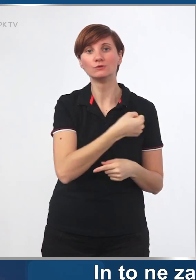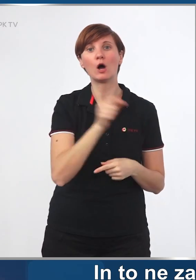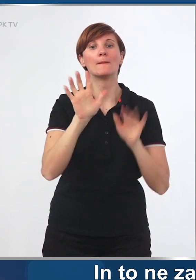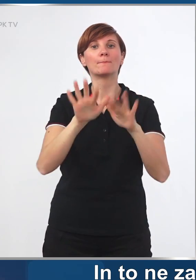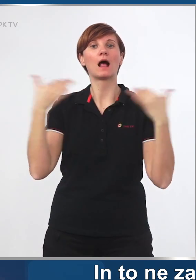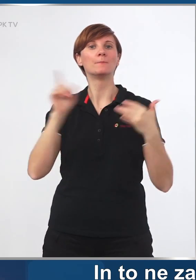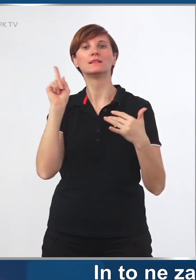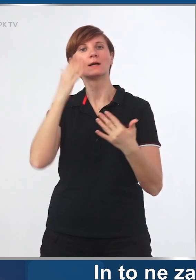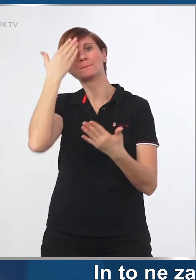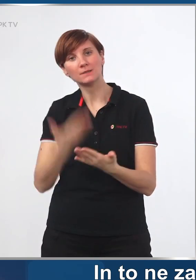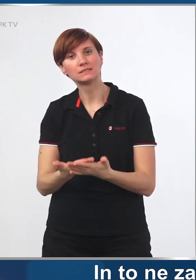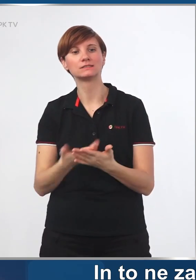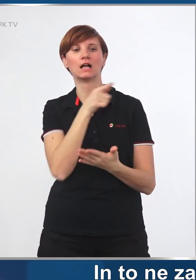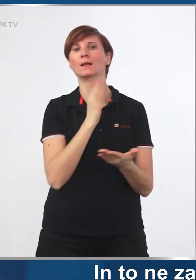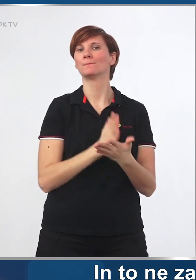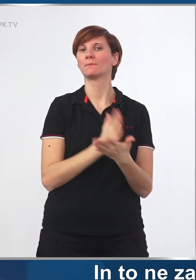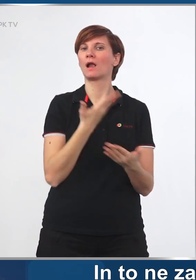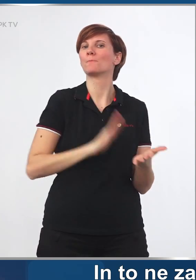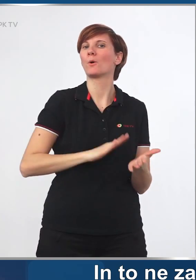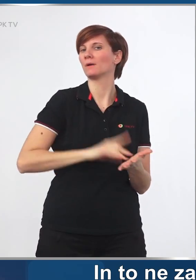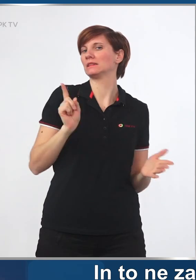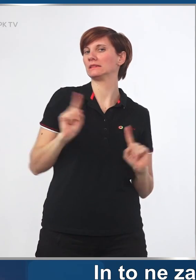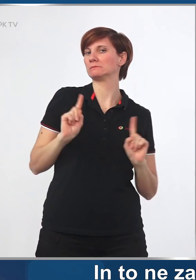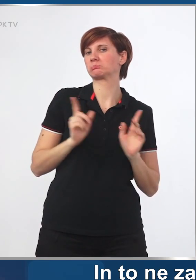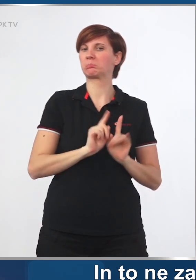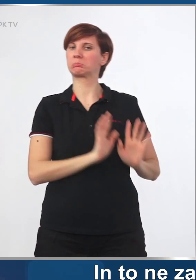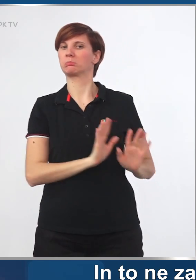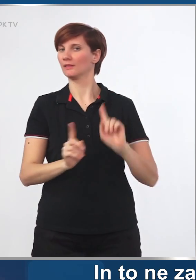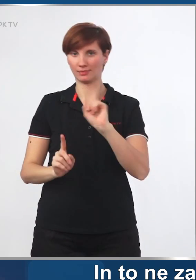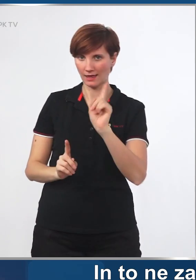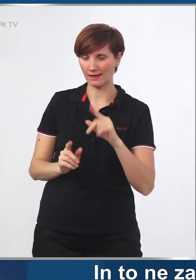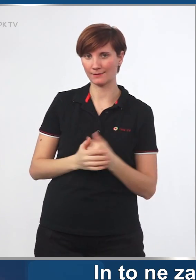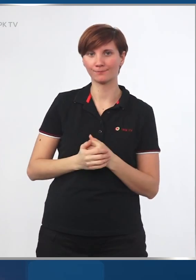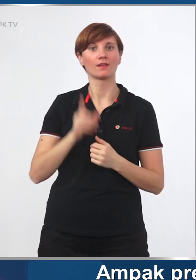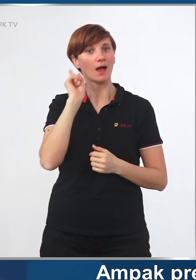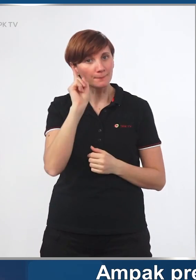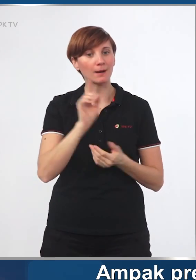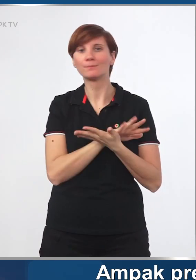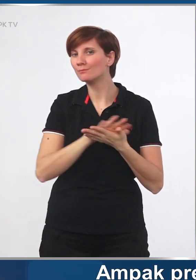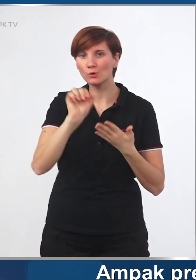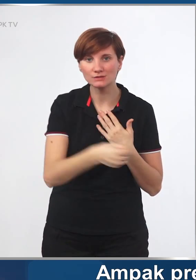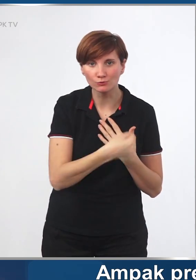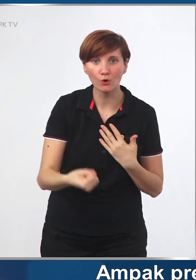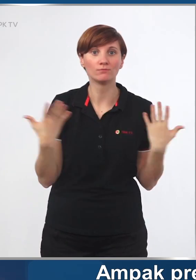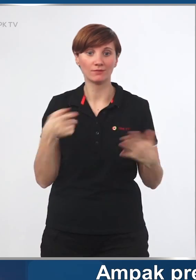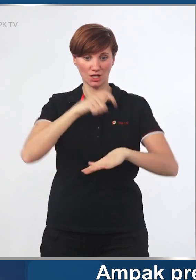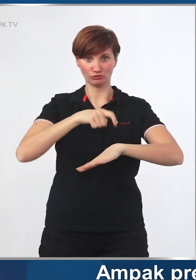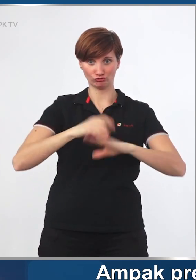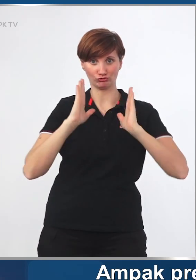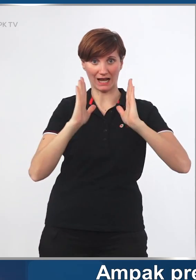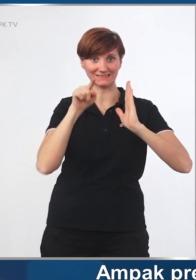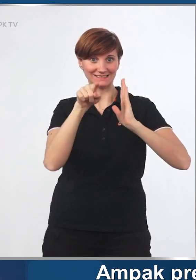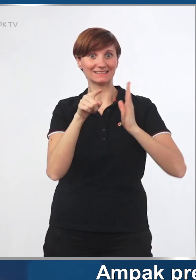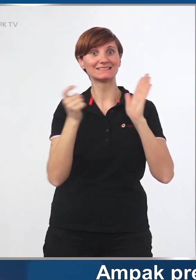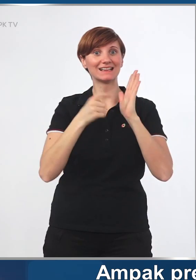perché non prendesse in esame o non considerasse abbastanza importante il Parlamento, ma semplicemente perché i